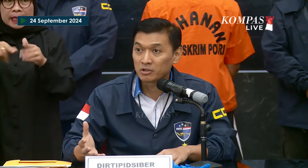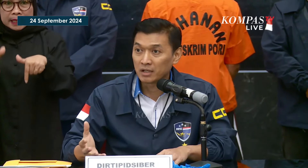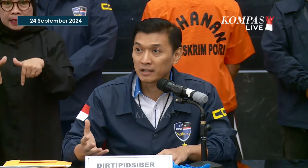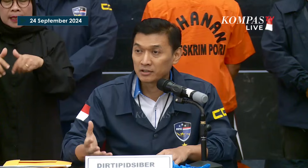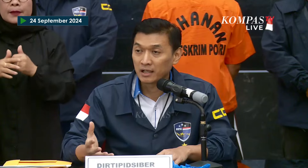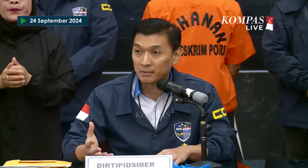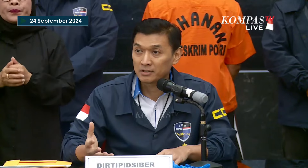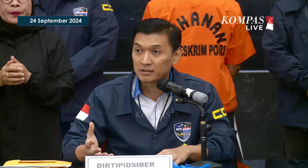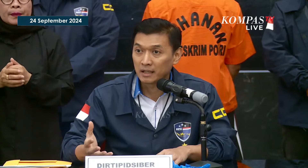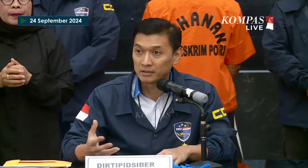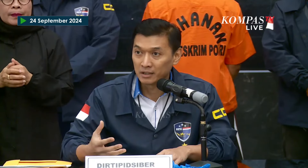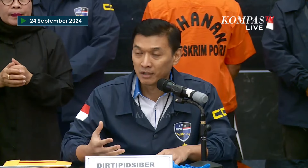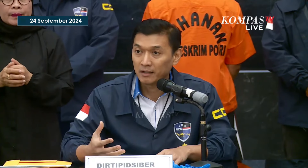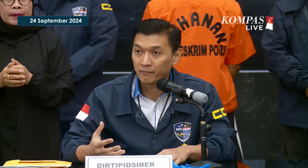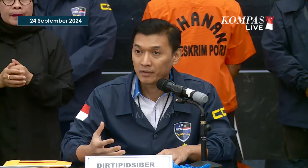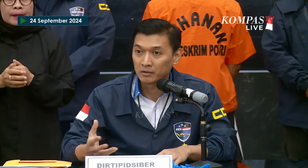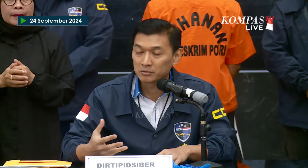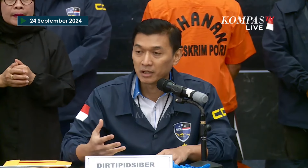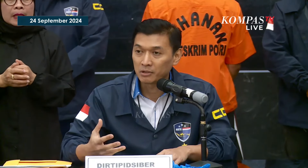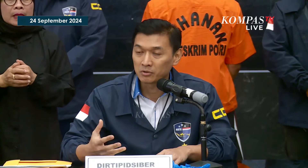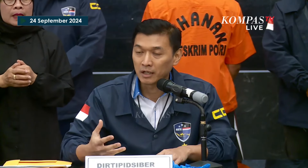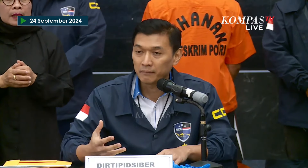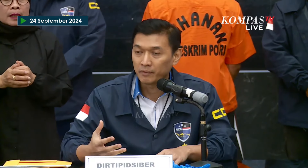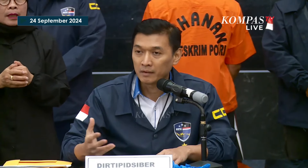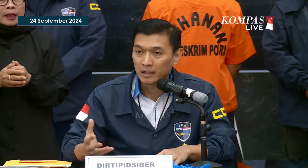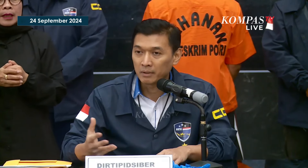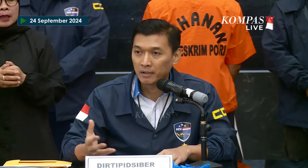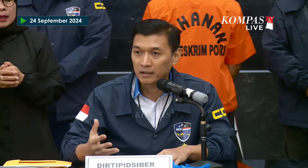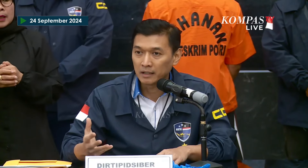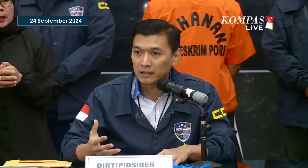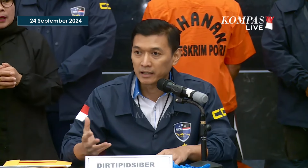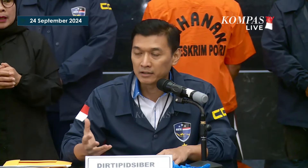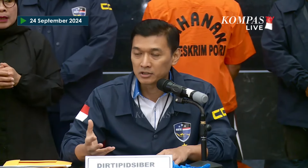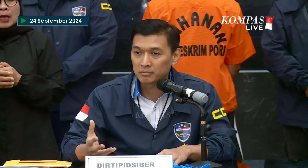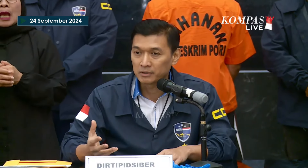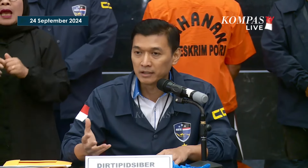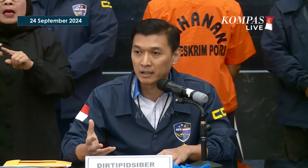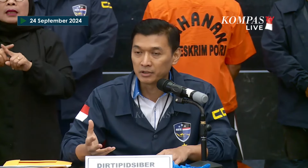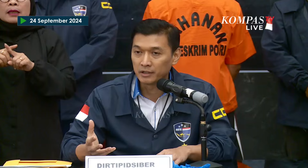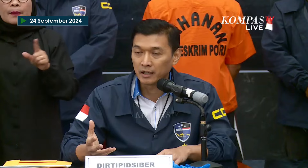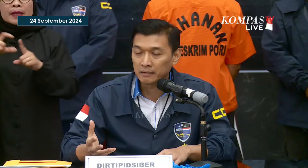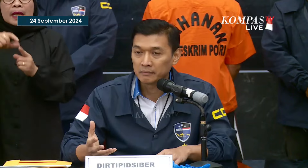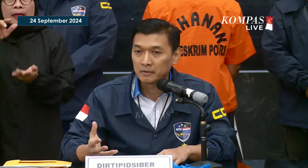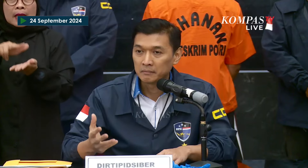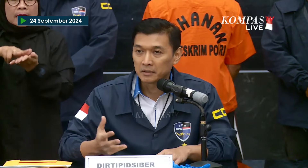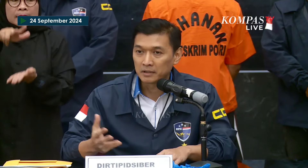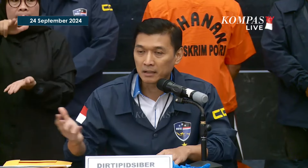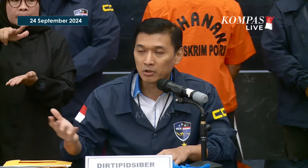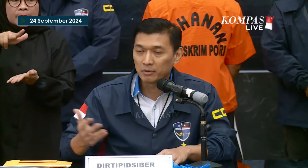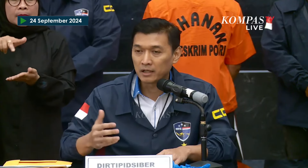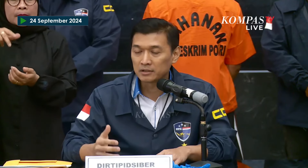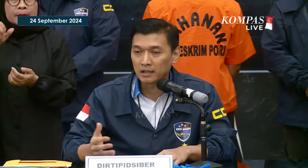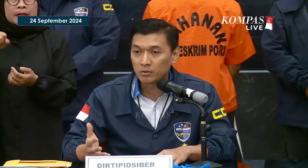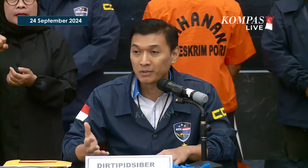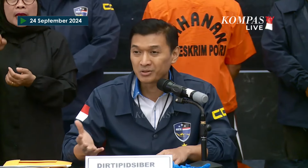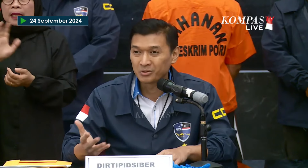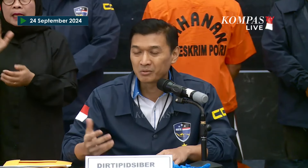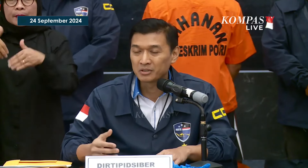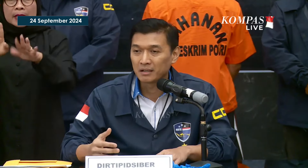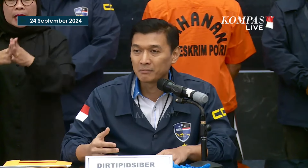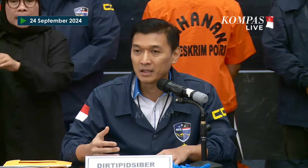terima kasih masukannya, kritikannya Mas, kami terima untuk sebagai masukan, tapi memang kita ada teknis penyelidikan-penyidikan, biasanya kami komunikasi